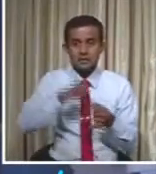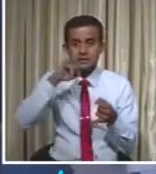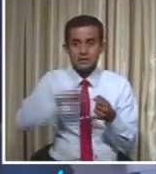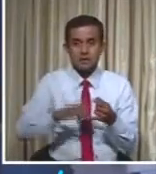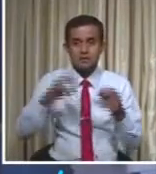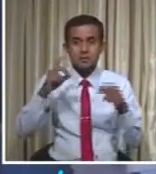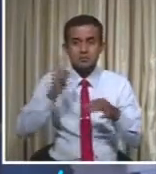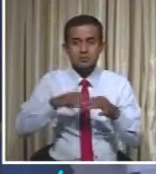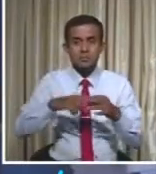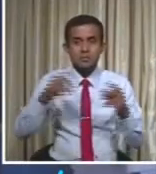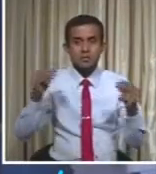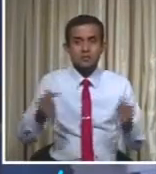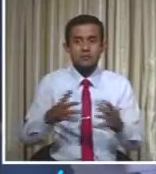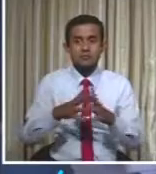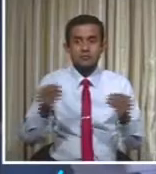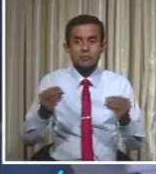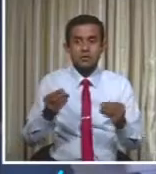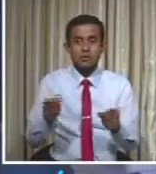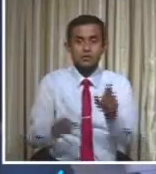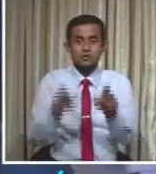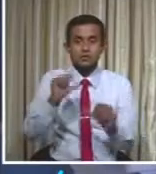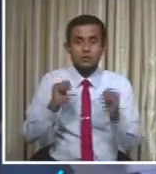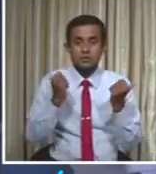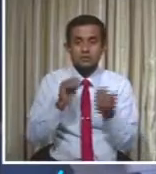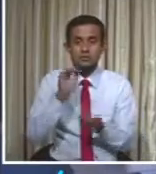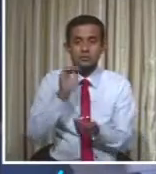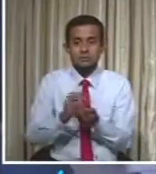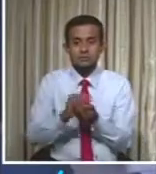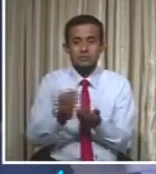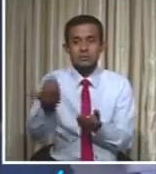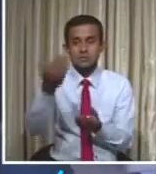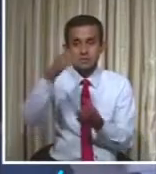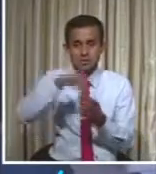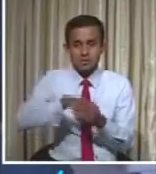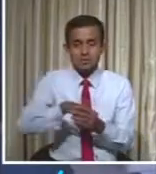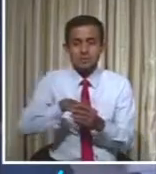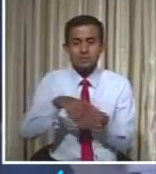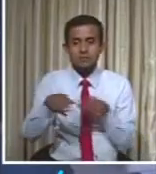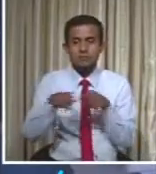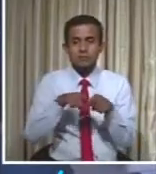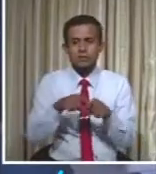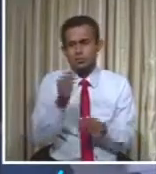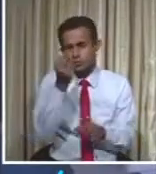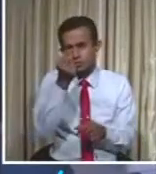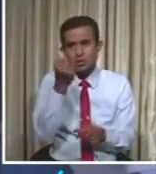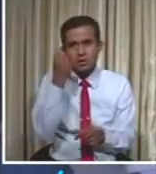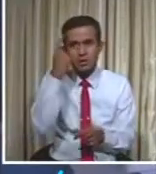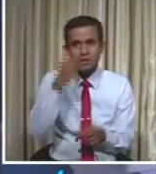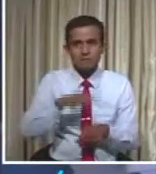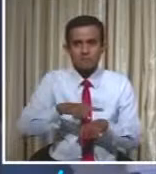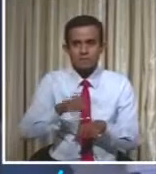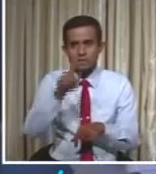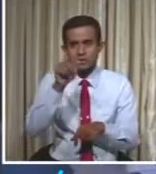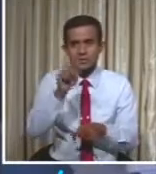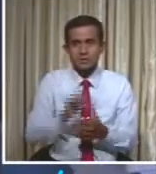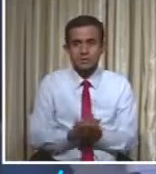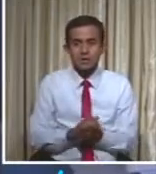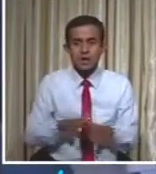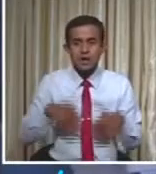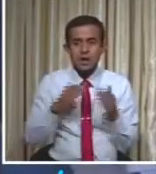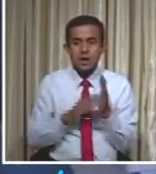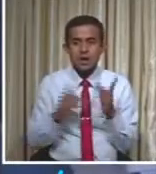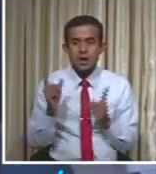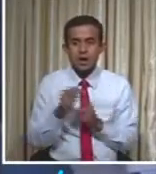වහාම විසඳන්න ජනතාවගේ ජීවිත ආරක්ෂා කරගන්න මැදිහත් වෙන්න කියමිනුත්, ඒ වගේම තව පුංචි කාරණාවක් විනාඩියක් ගන්න ඔබතුමන්ට සෞඛ්‍ය